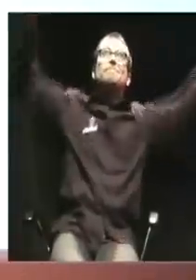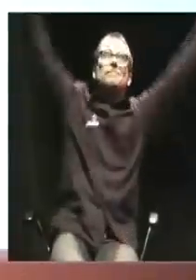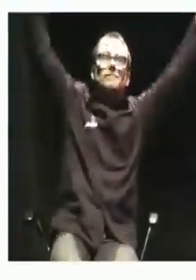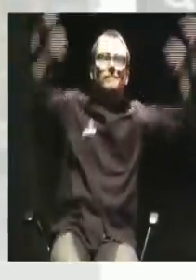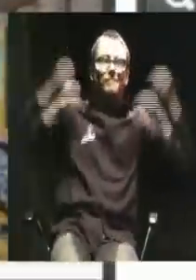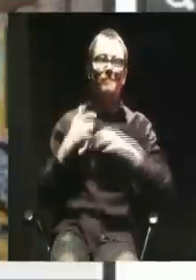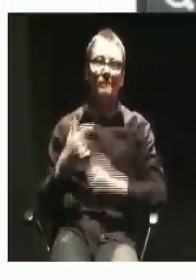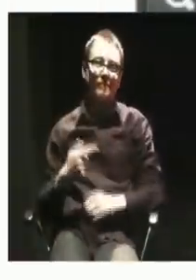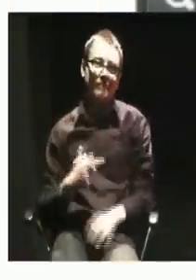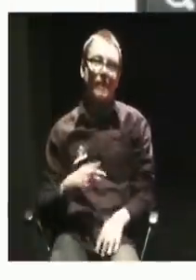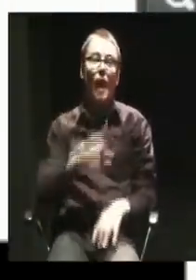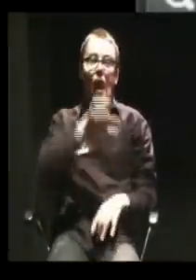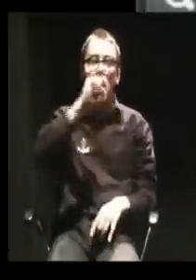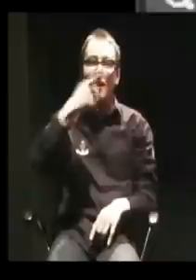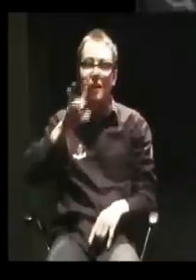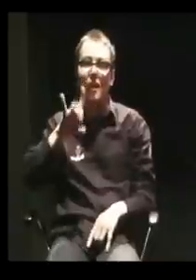siebie. Zobaczcie ten materiał.